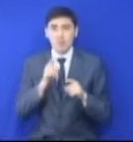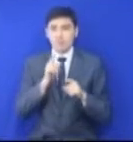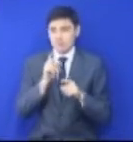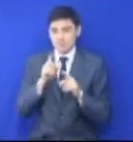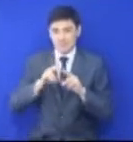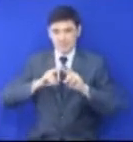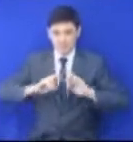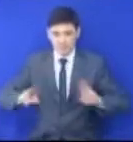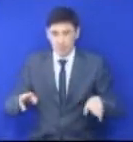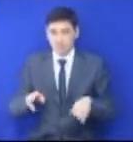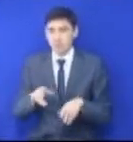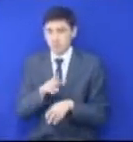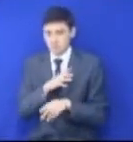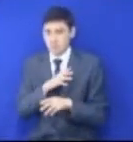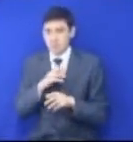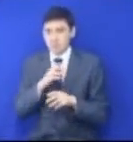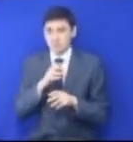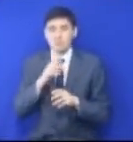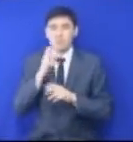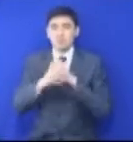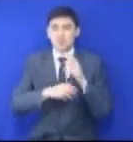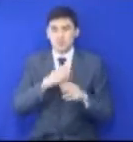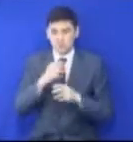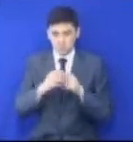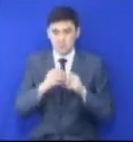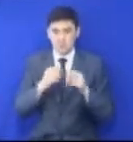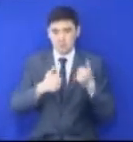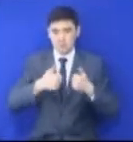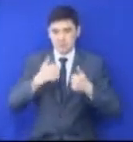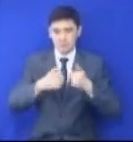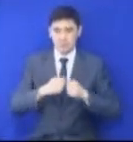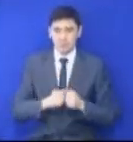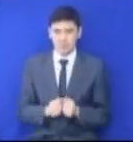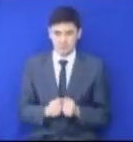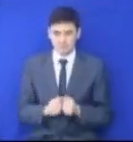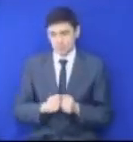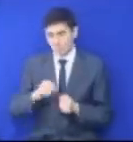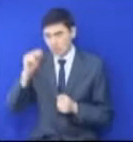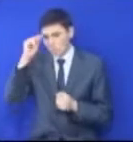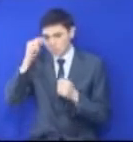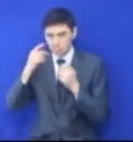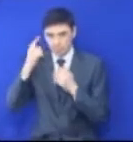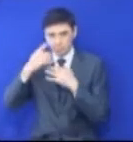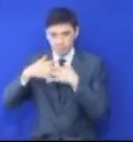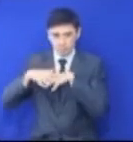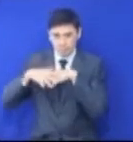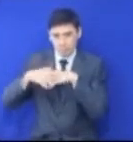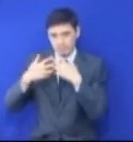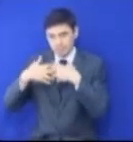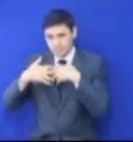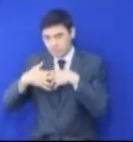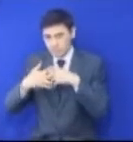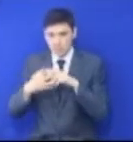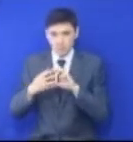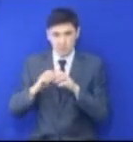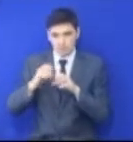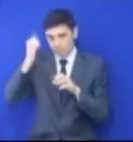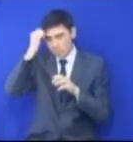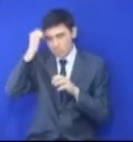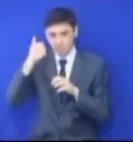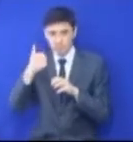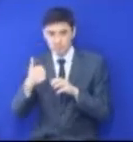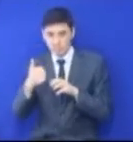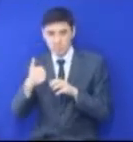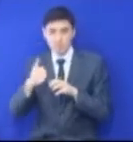провели первый официальный международный чемпионат. Когда учишь, допустим, алгоритмы, то есть память очень сильно развивается, и потом уже